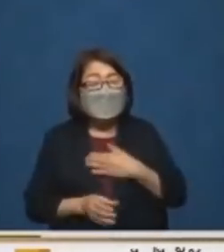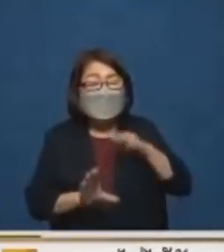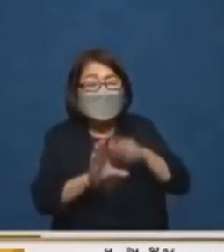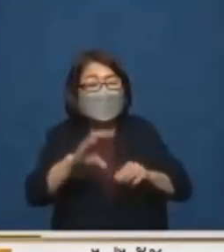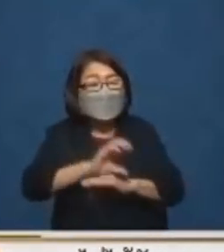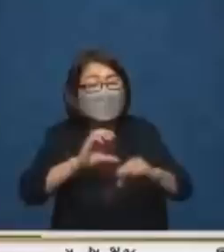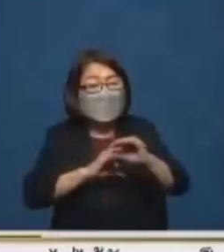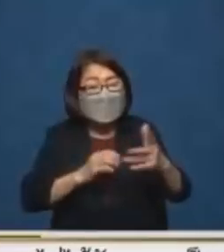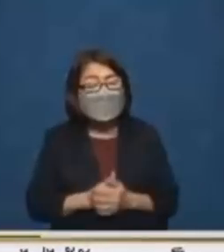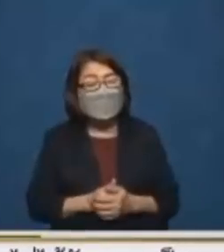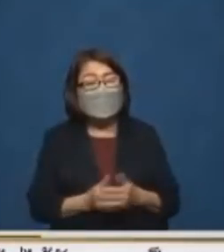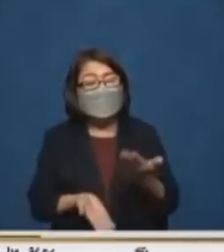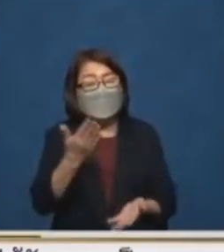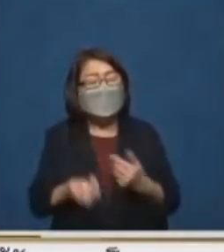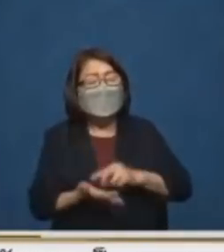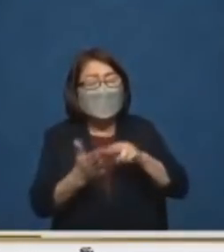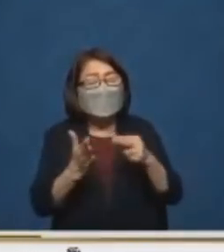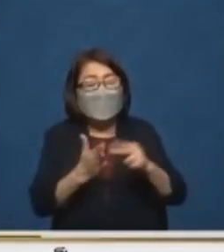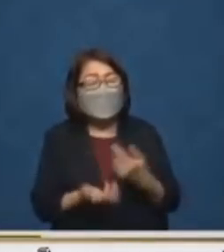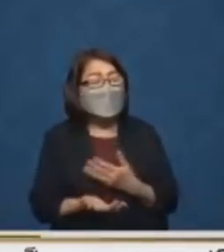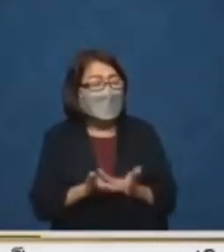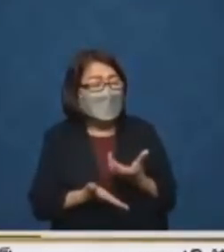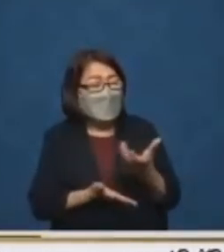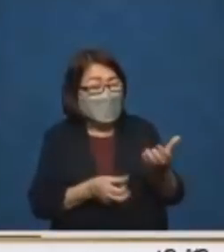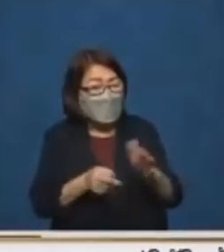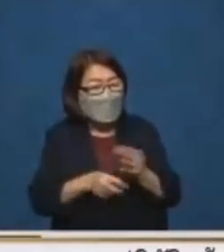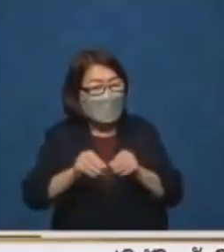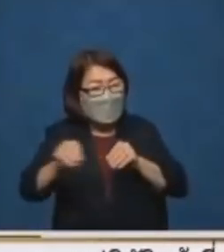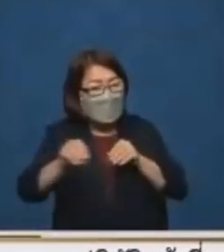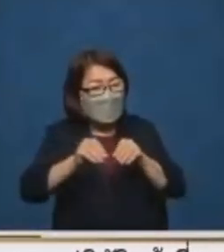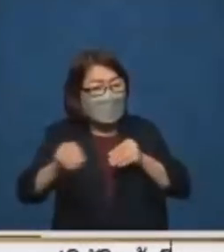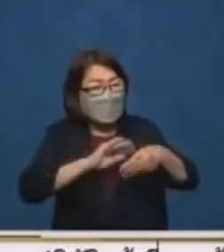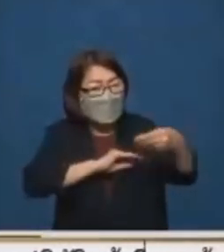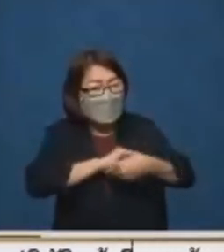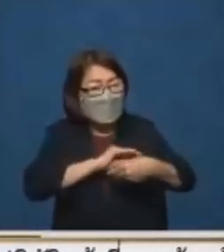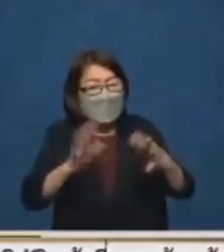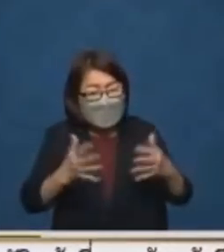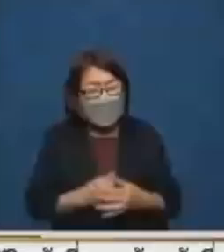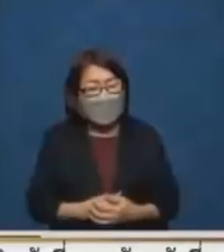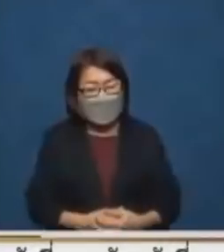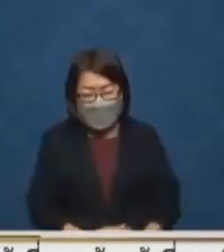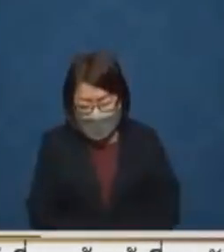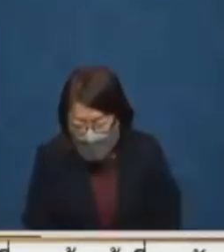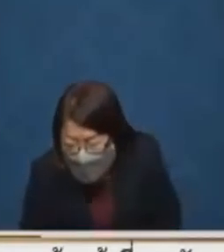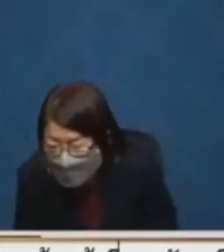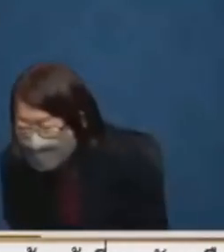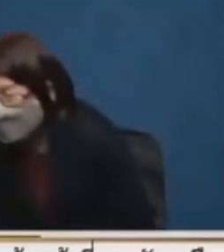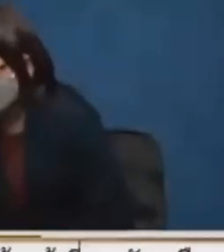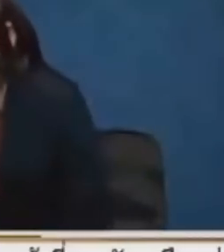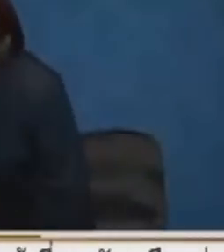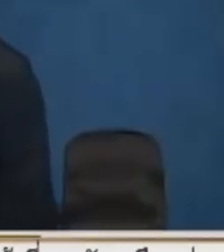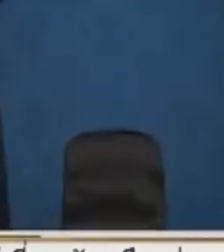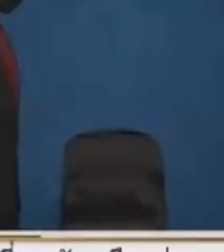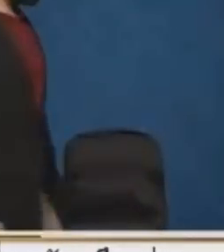ผมบอกวามัไม่มีตงทอนทุประธานทขรุบการคนเอกประยุติทำให้ประเทศเสียหายในก